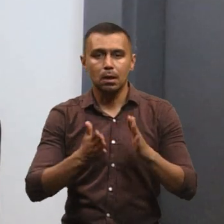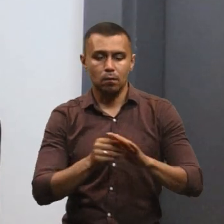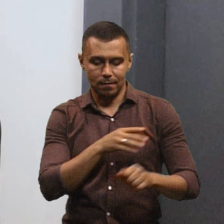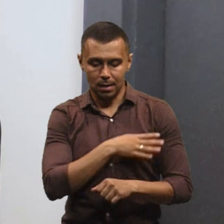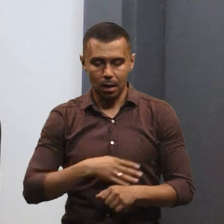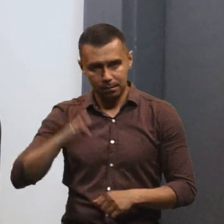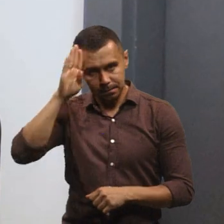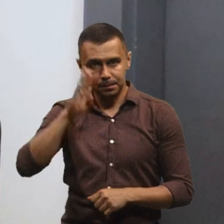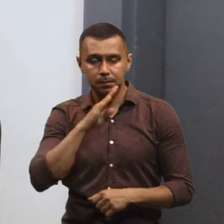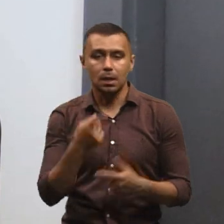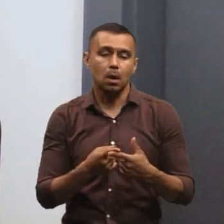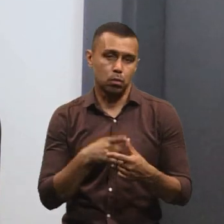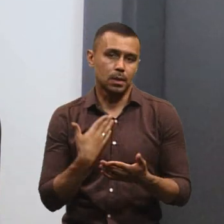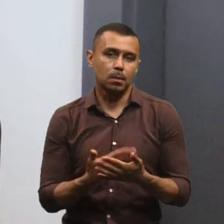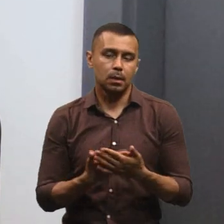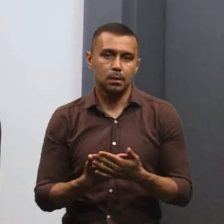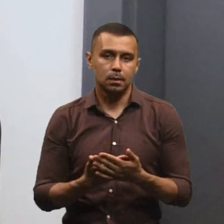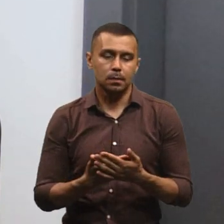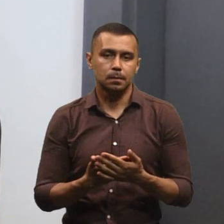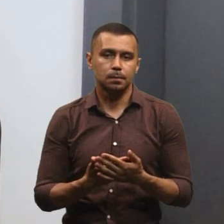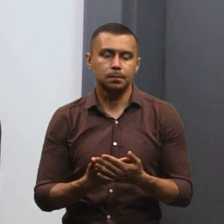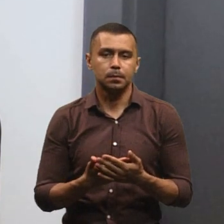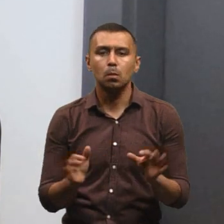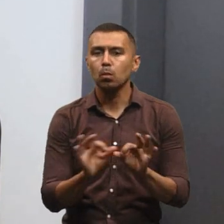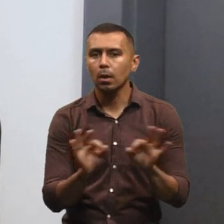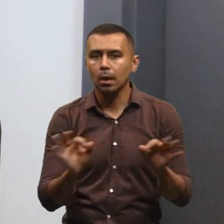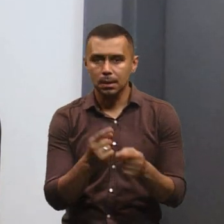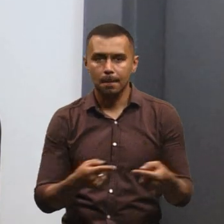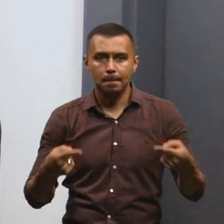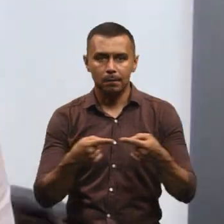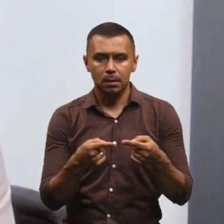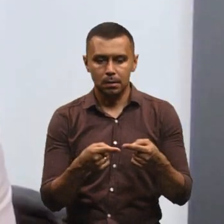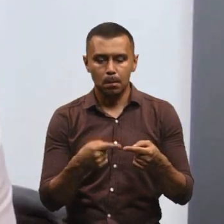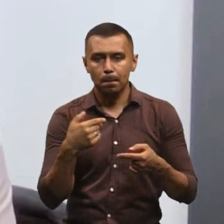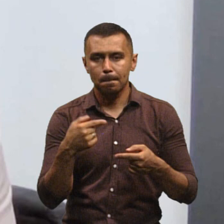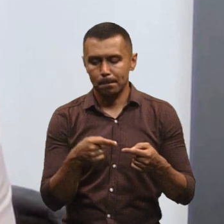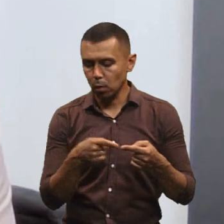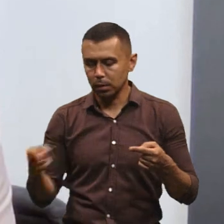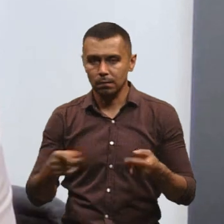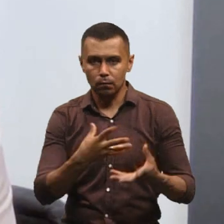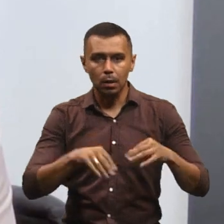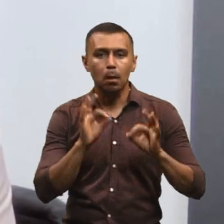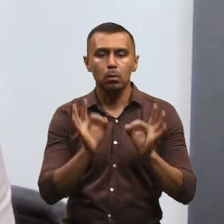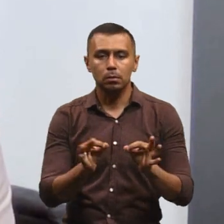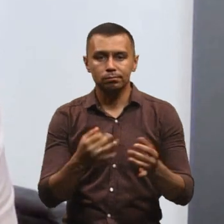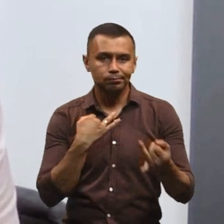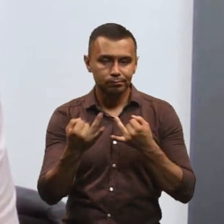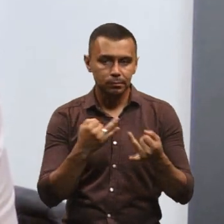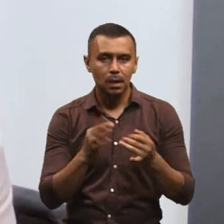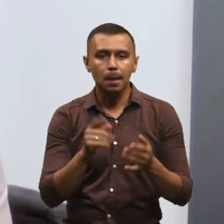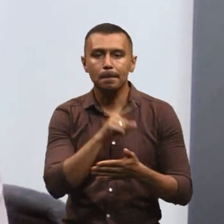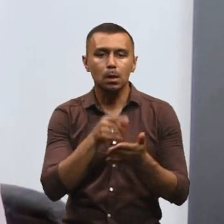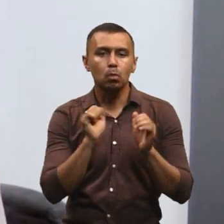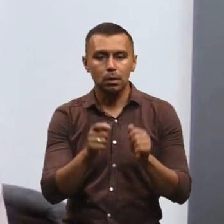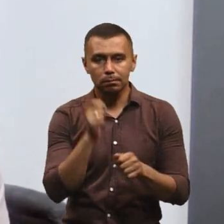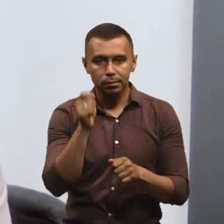ветеранки або ж до прикладу психоіндукації пояснення певних процесів родини як потрібно комунікувати з ветеранами питання